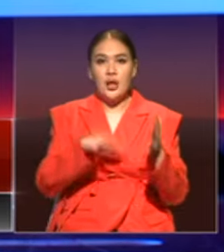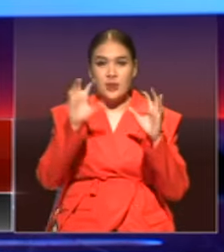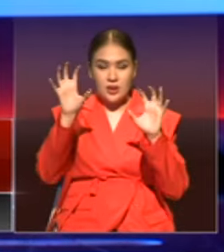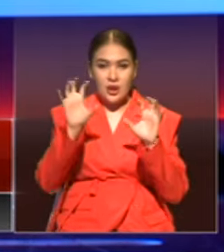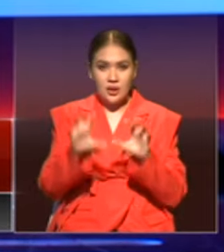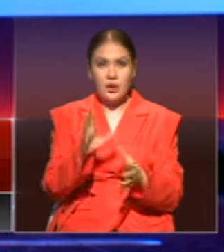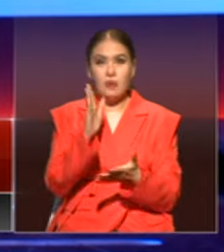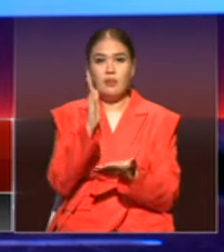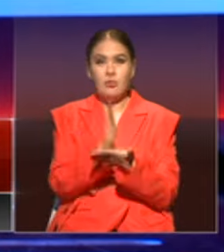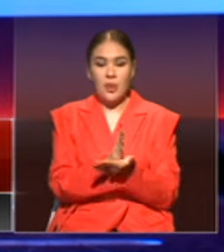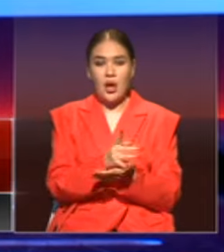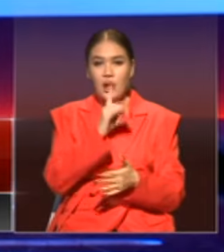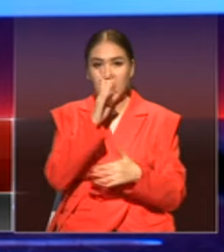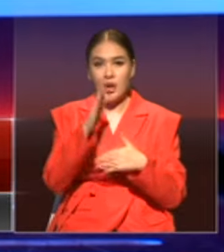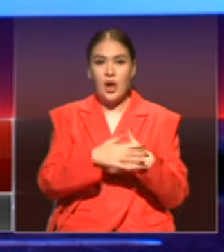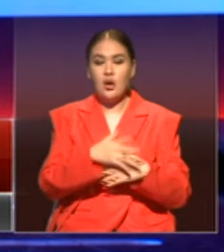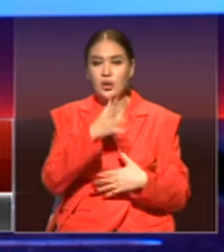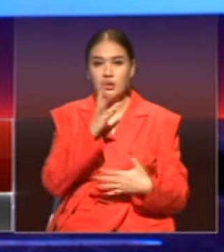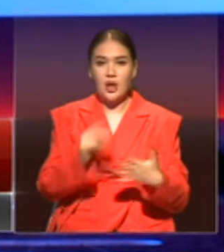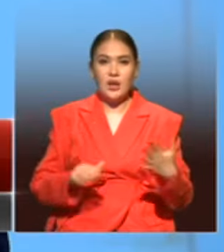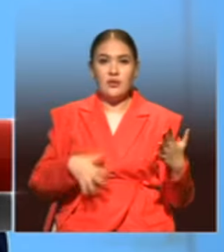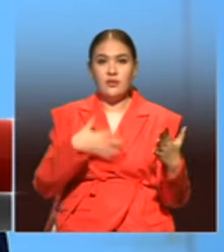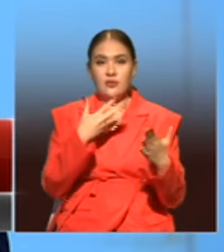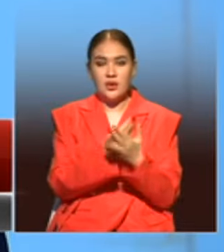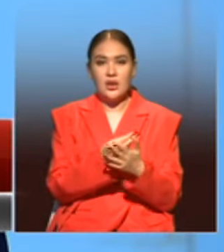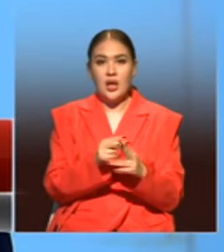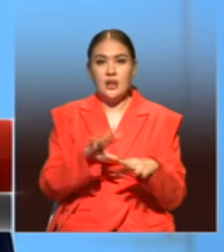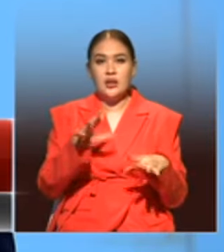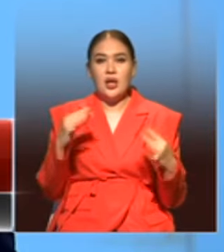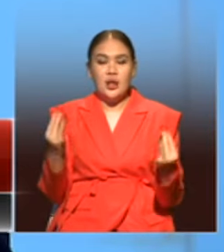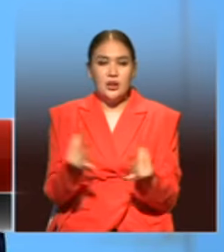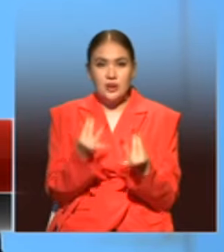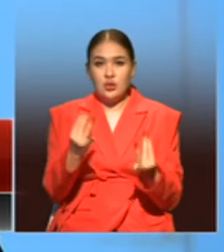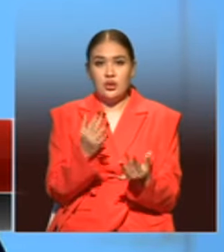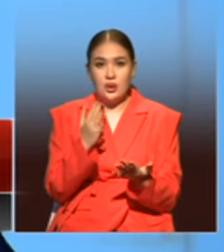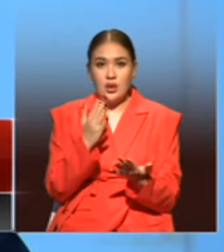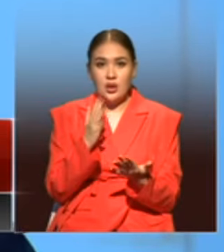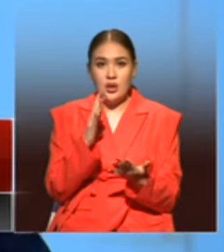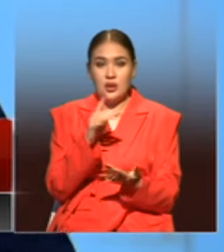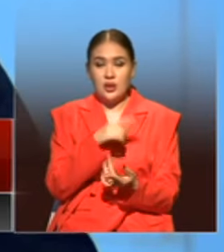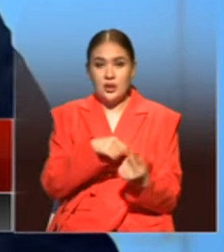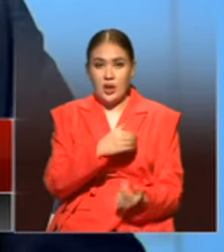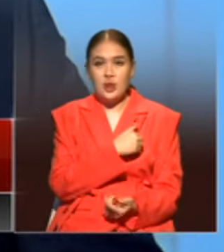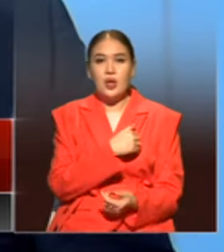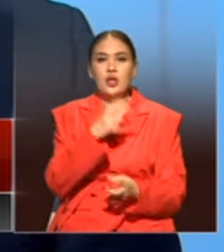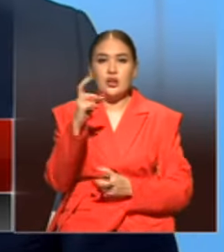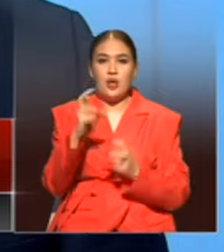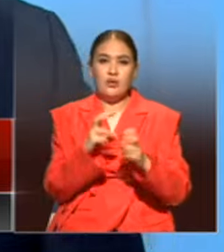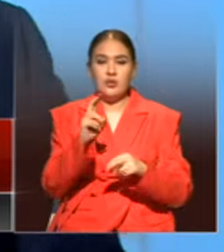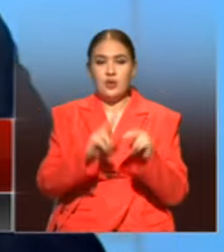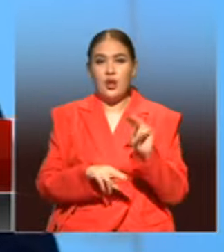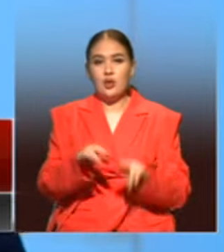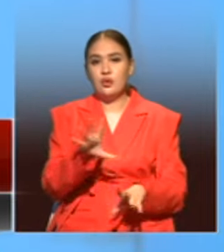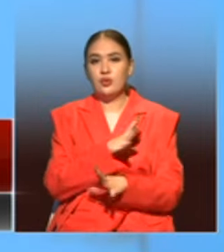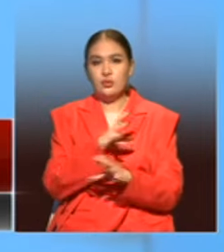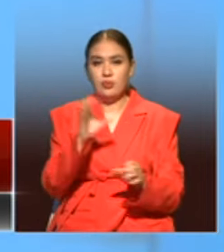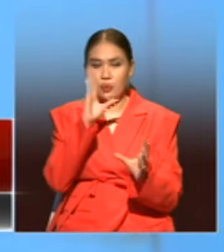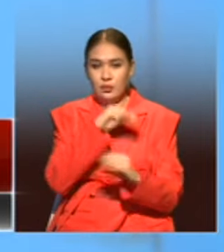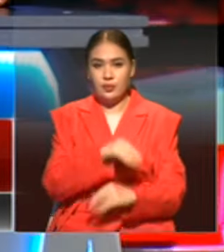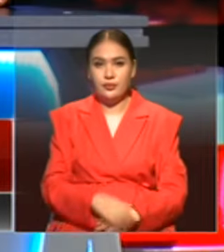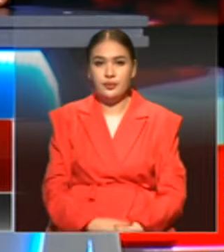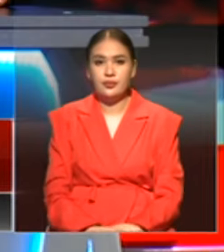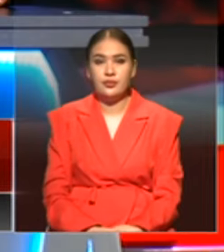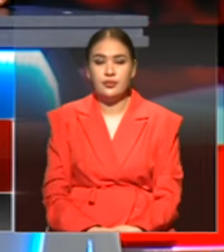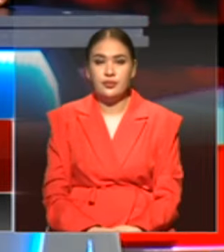бар. Алдағы уақытта егер де инвесторлардың тарапынан қатты қызығушылық болған жағдайда осындай зауыттар салынуы мүмкін. Бір толықтырып өтейін, Мырза.